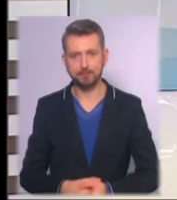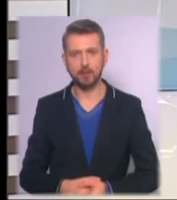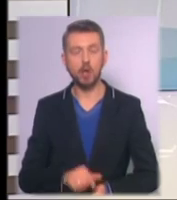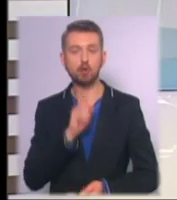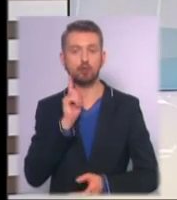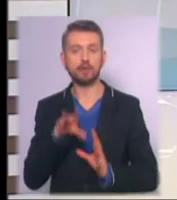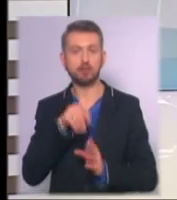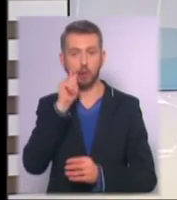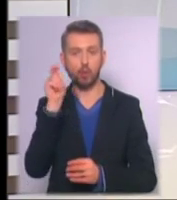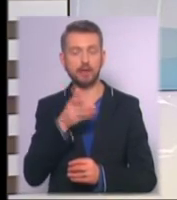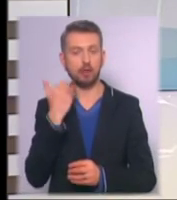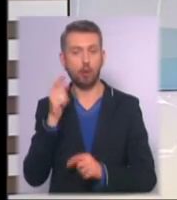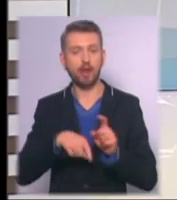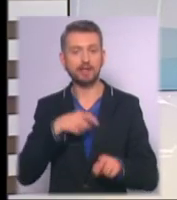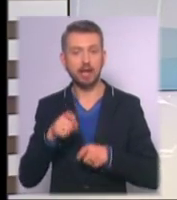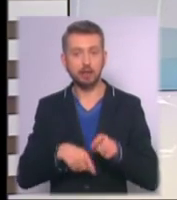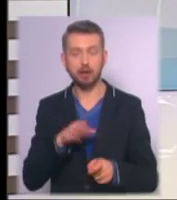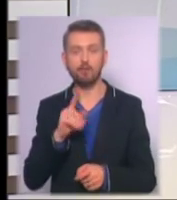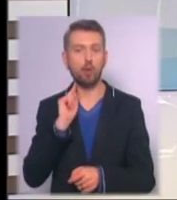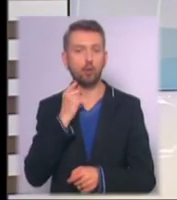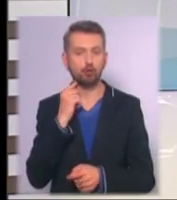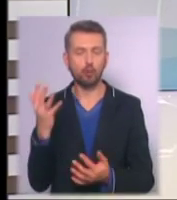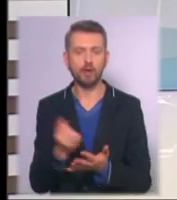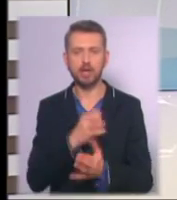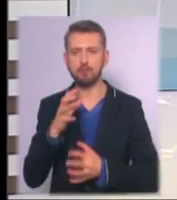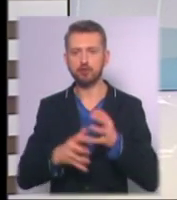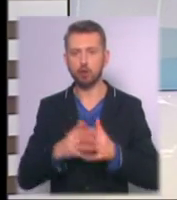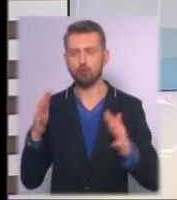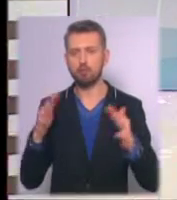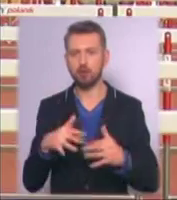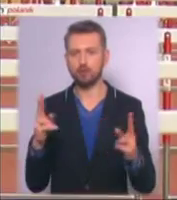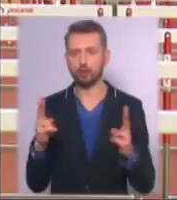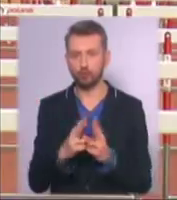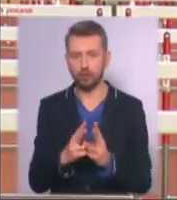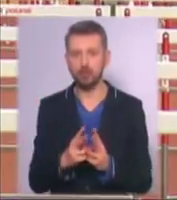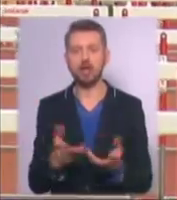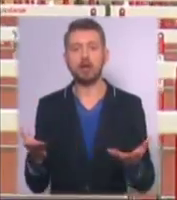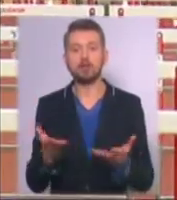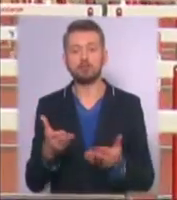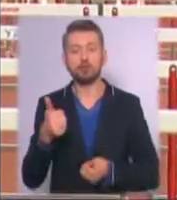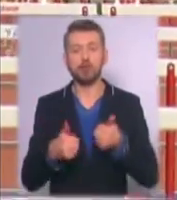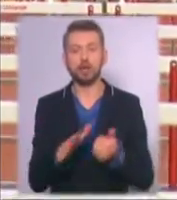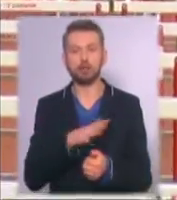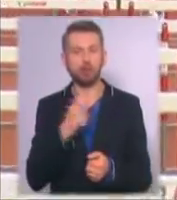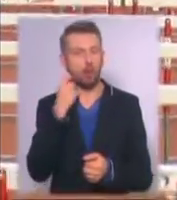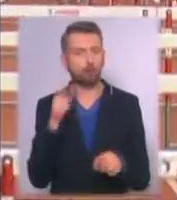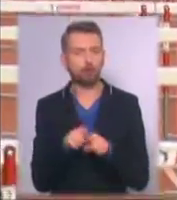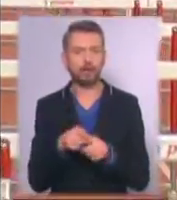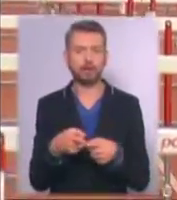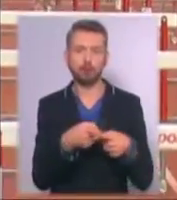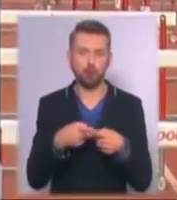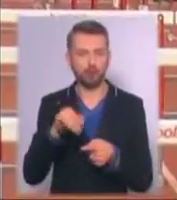Юнацька збірна України з легкої атлетики у Луцьку виграла міжнародну матчову зустріч, в якій її суперниками були однолітки з Білорусі